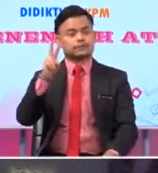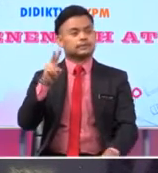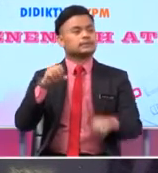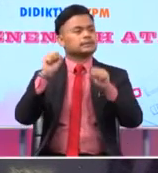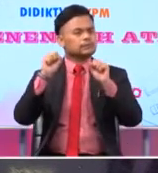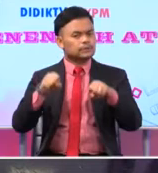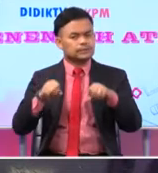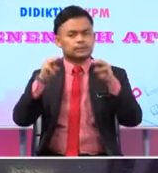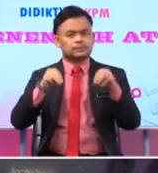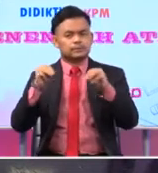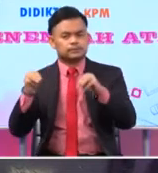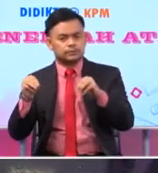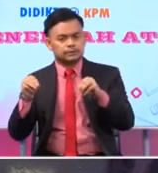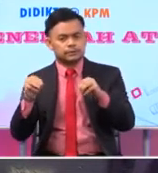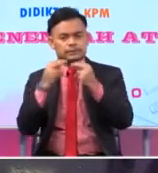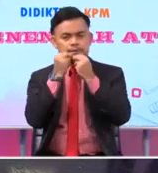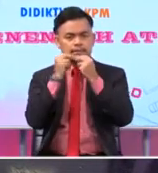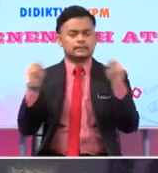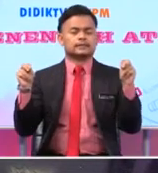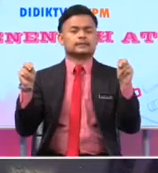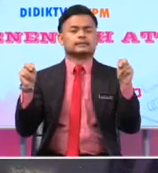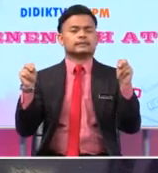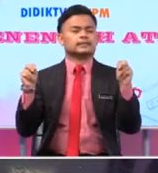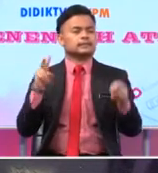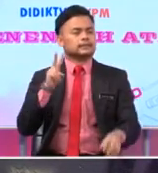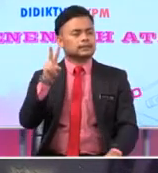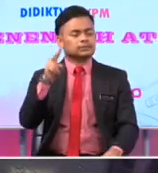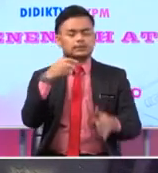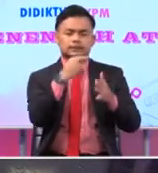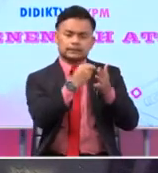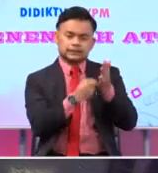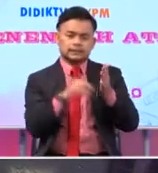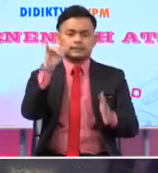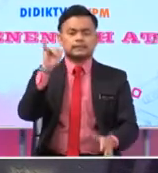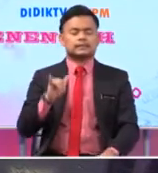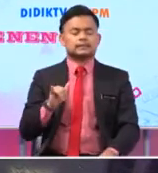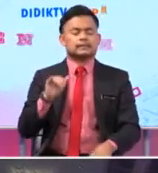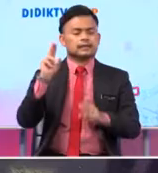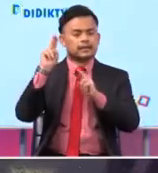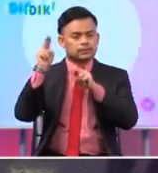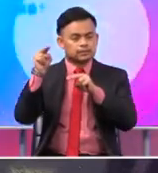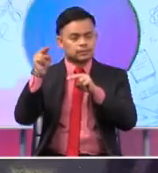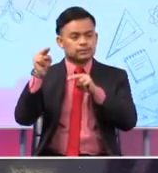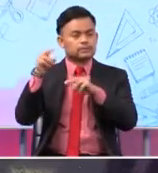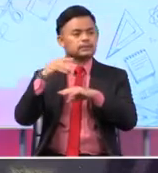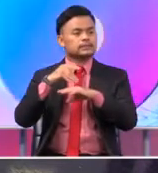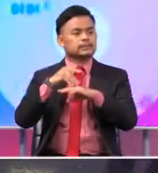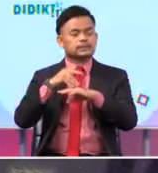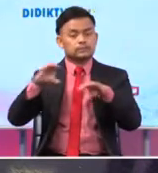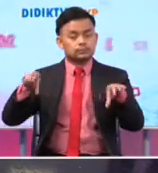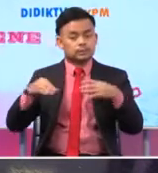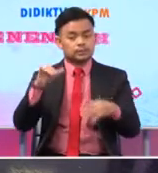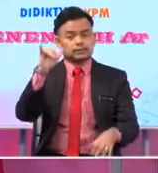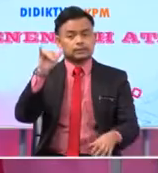niranya tekan2 nilai yang harus diamalkan oleh setiap individu bagi membentuk pribadi yang mulia